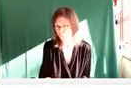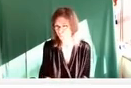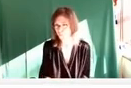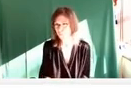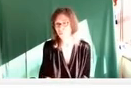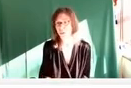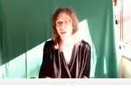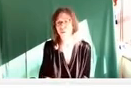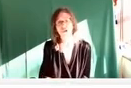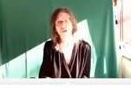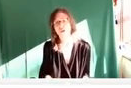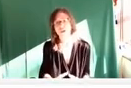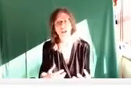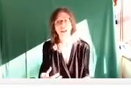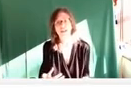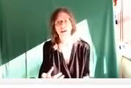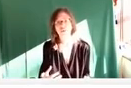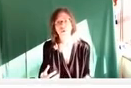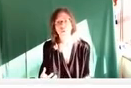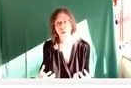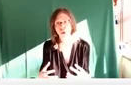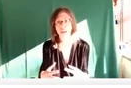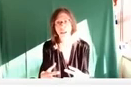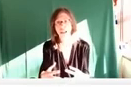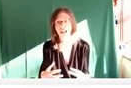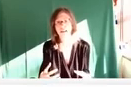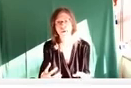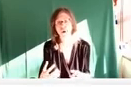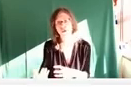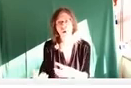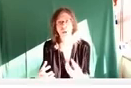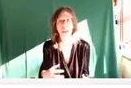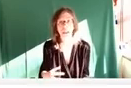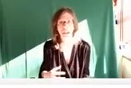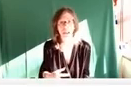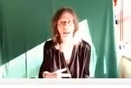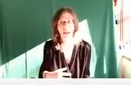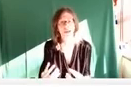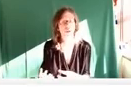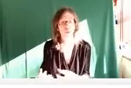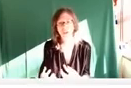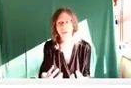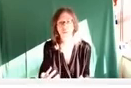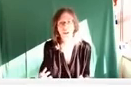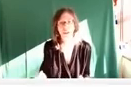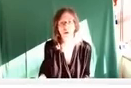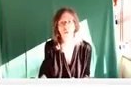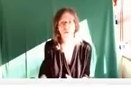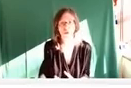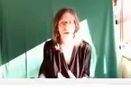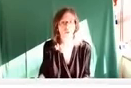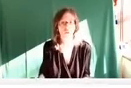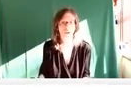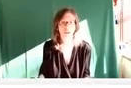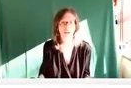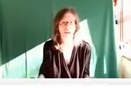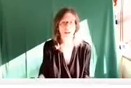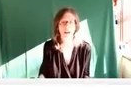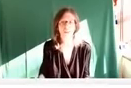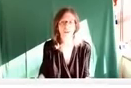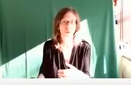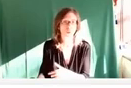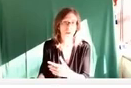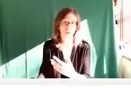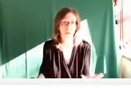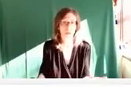veut. Et aussi, au sein des sciences, on va s'obstiner à savoir est-ce qu'il y a une crise? Si oui, c'est quoi les causes? Vous le voyez ici,